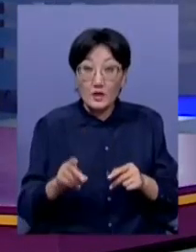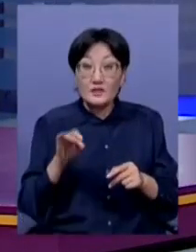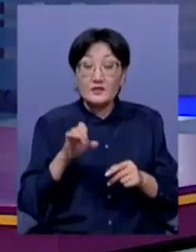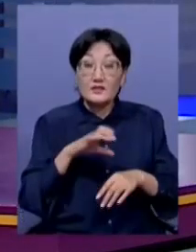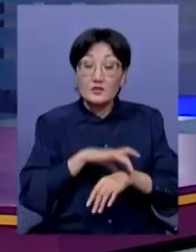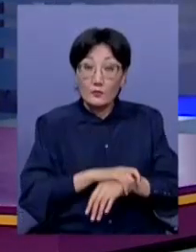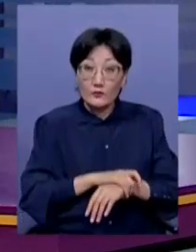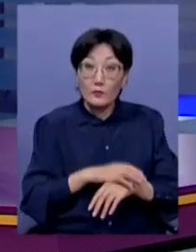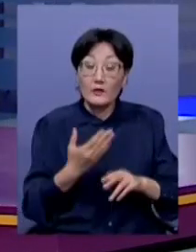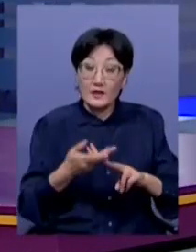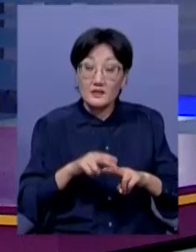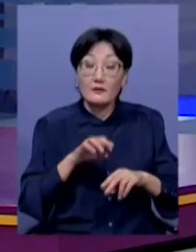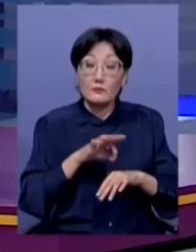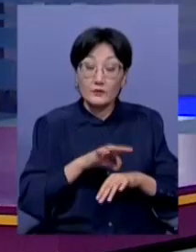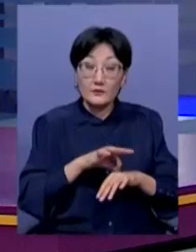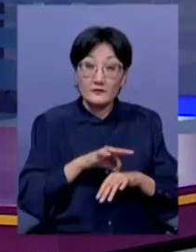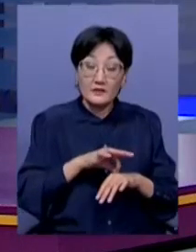симптомами данного заболевания?